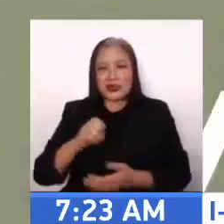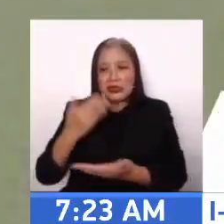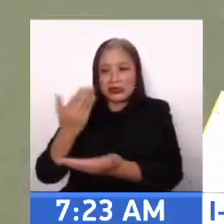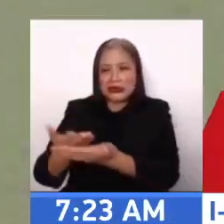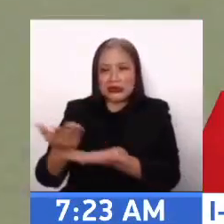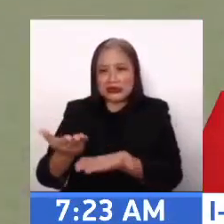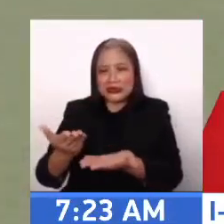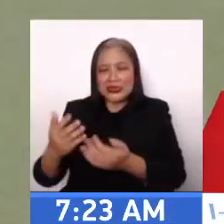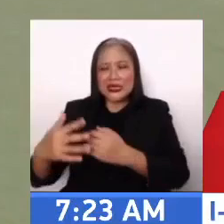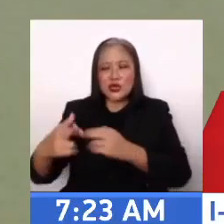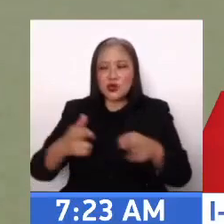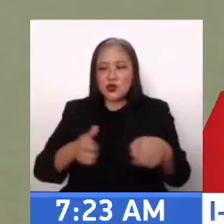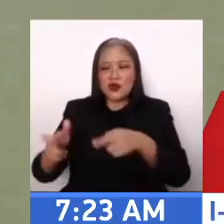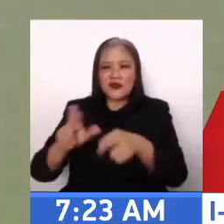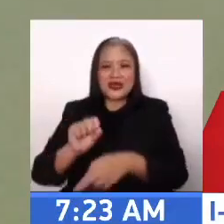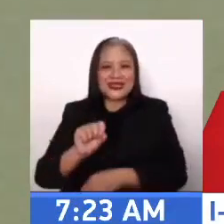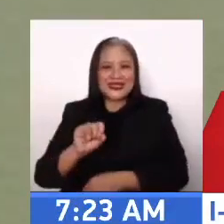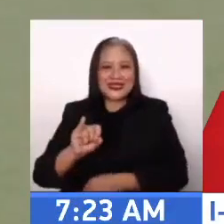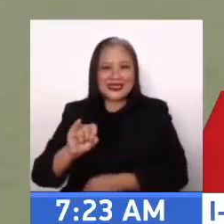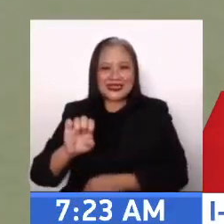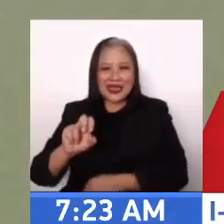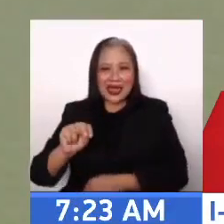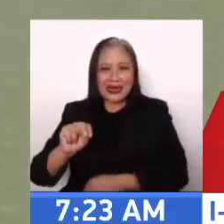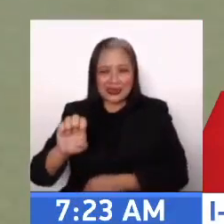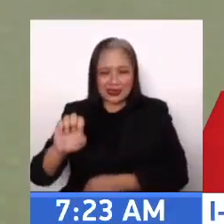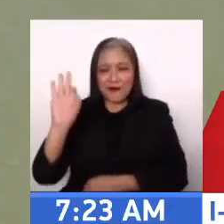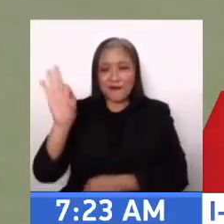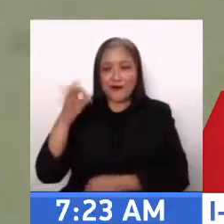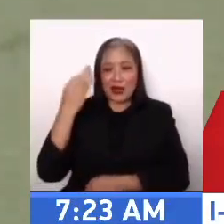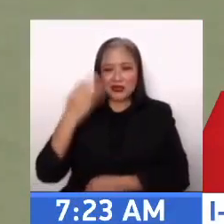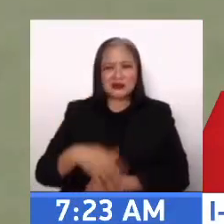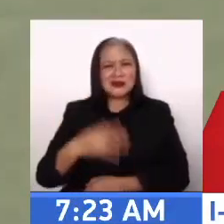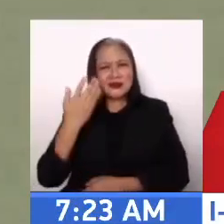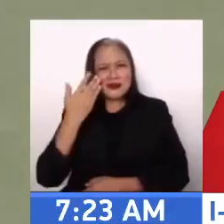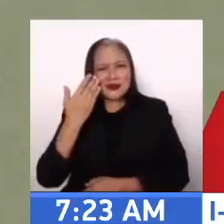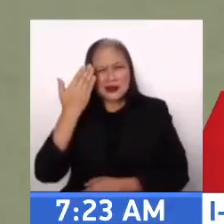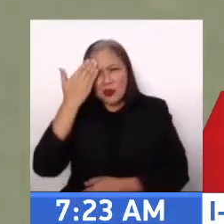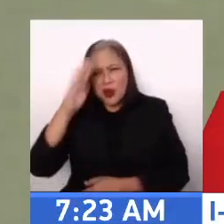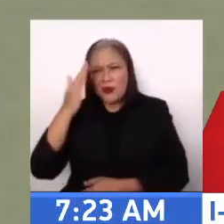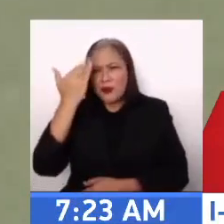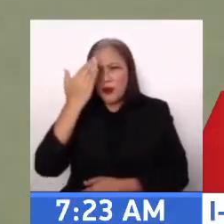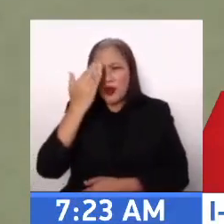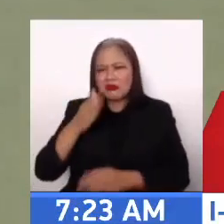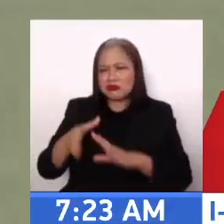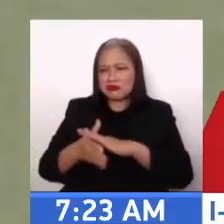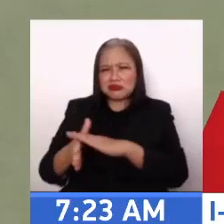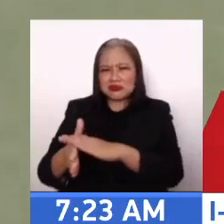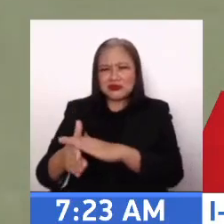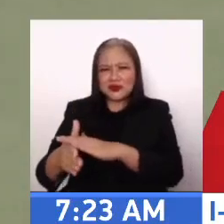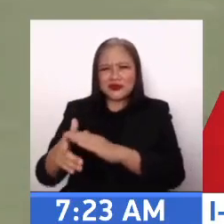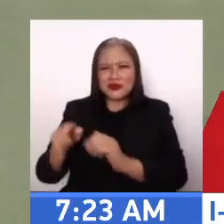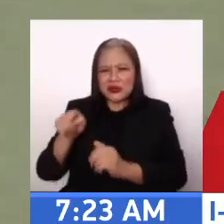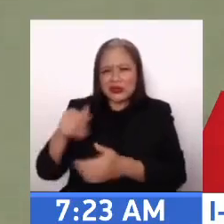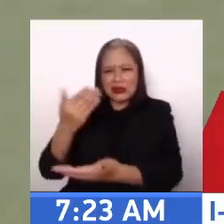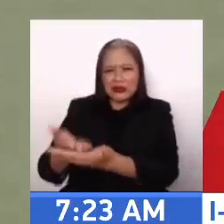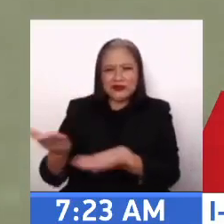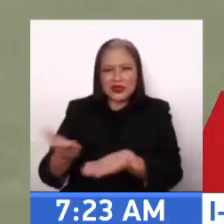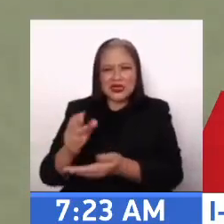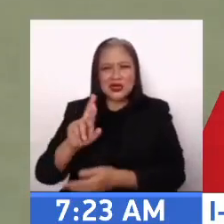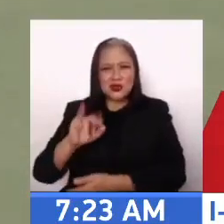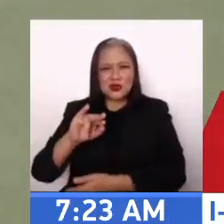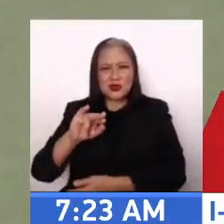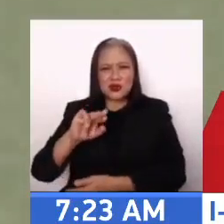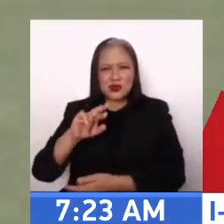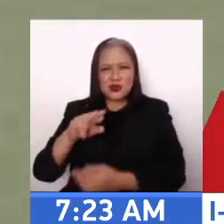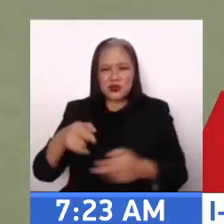sa rescuers at environmental experts kung paano napunta sa nasabing ilog ang balyena, lalo na't malayo na ito sa Arctic